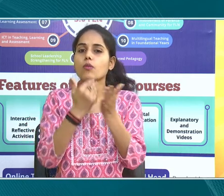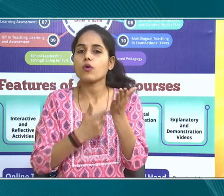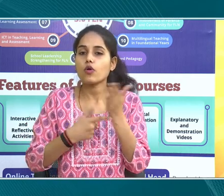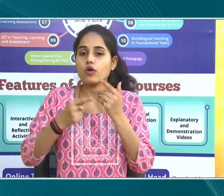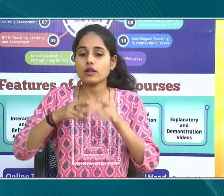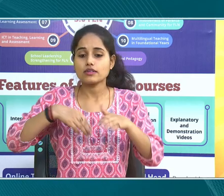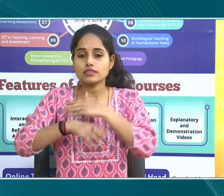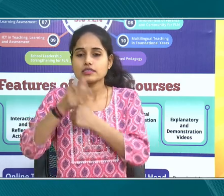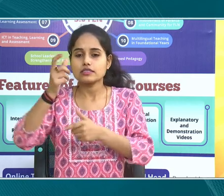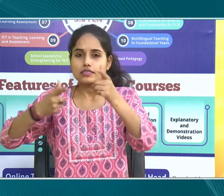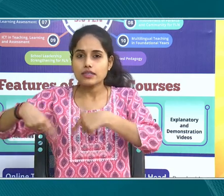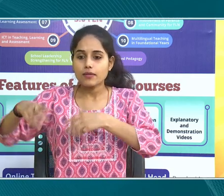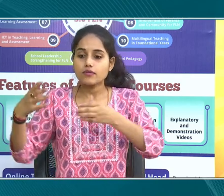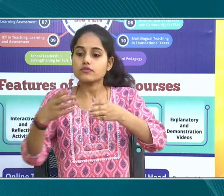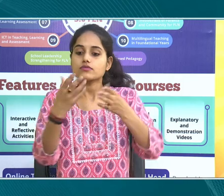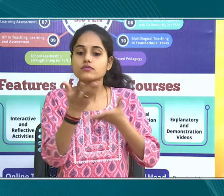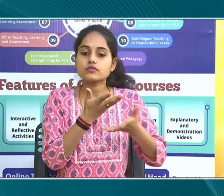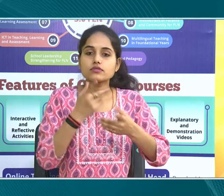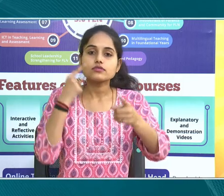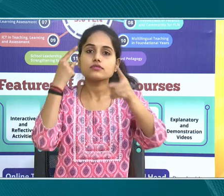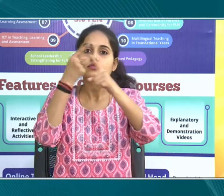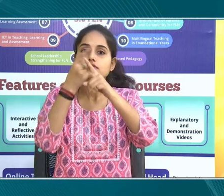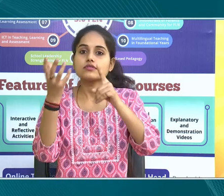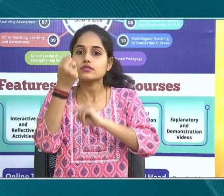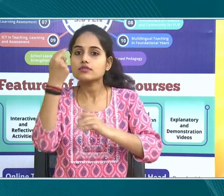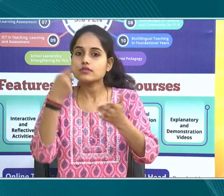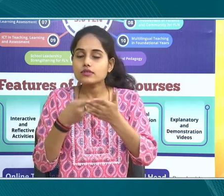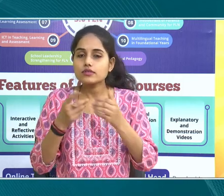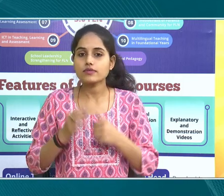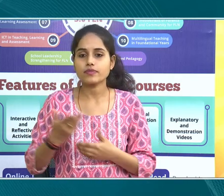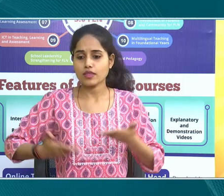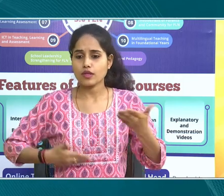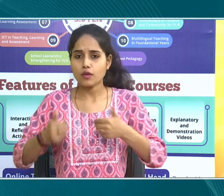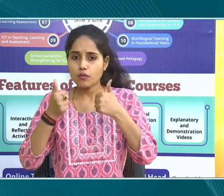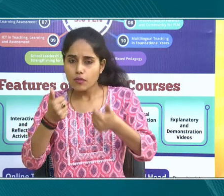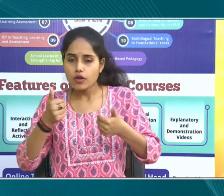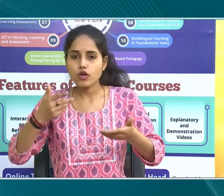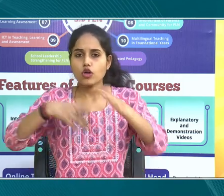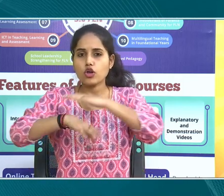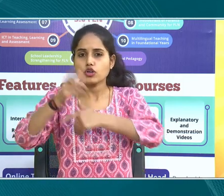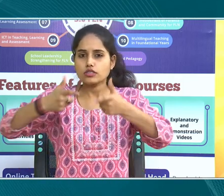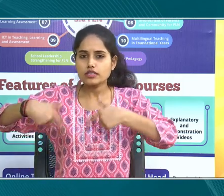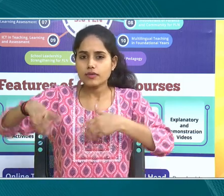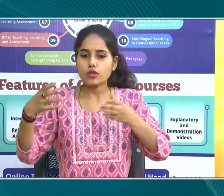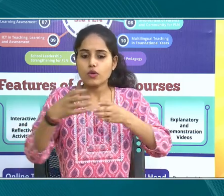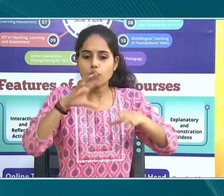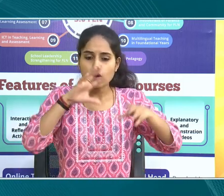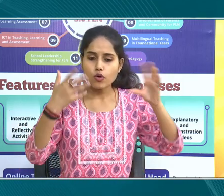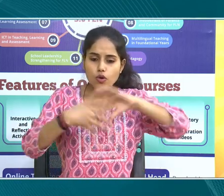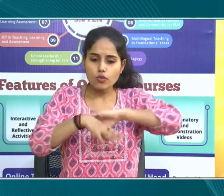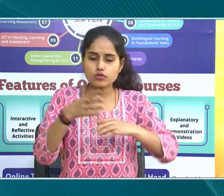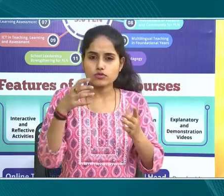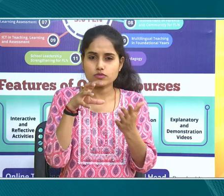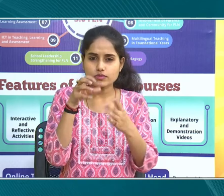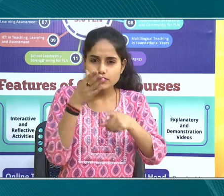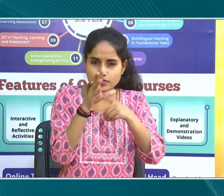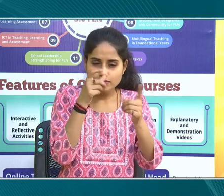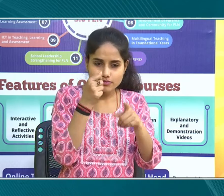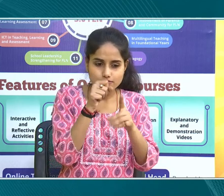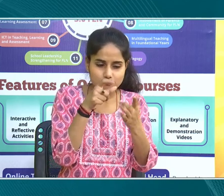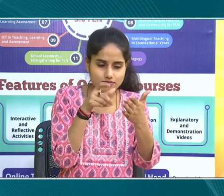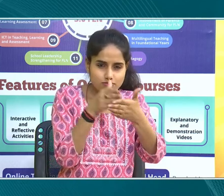दीपाली कमिटेड तू डी डेमोक्रेसी एनुअल तिलिएटरिज्म इंडिया'एस g20 प्रेसिडेंट वुड बी अन वाटरशेड मूवमेंट इन डी हिस्ट्री आगे आते सीड्स तू प्ले एन इंपॉर्टेंट रोल